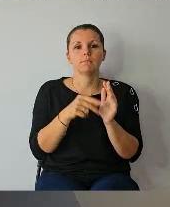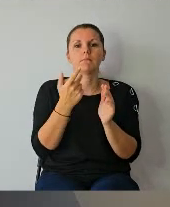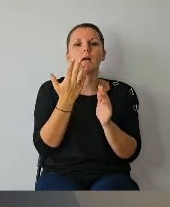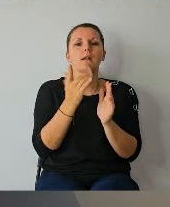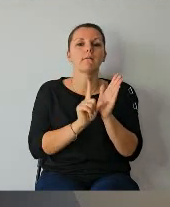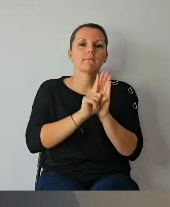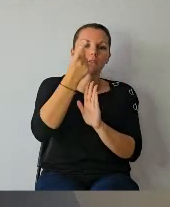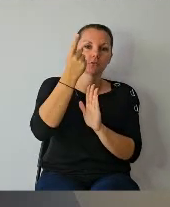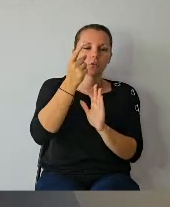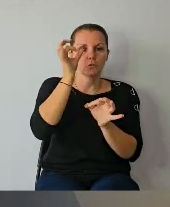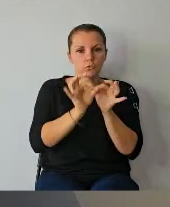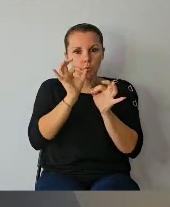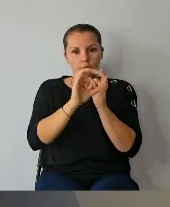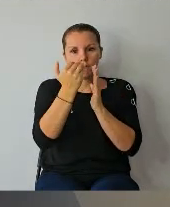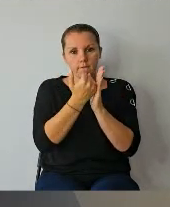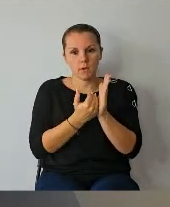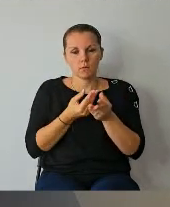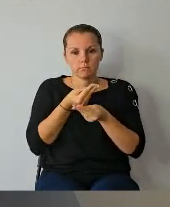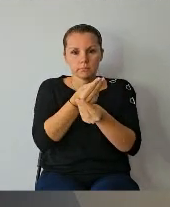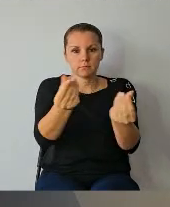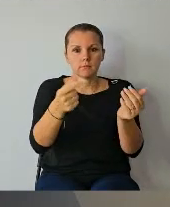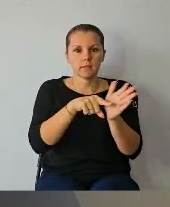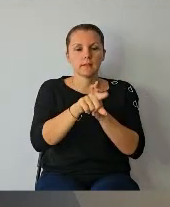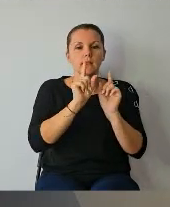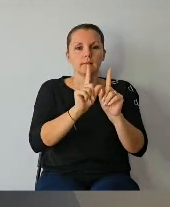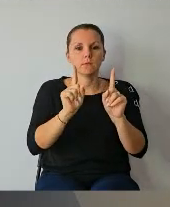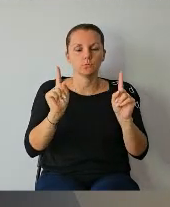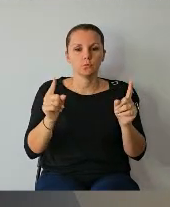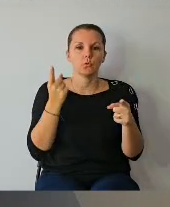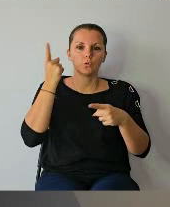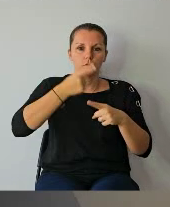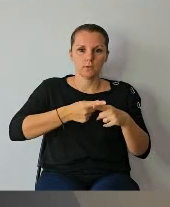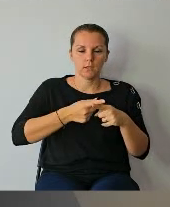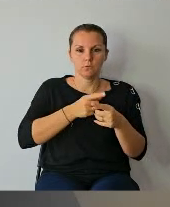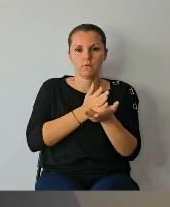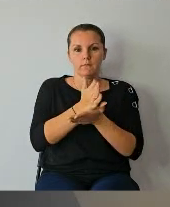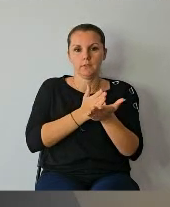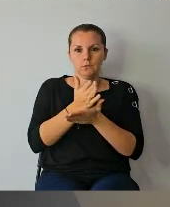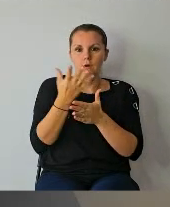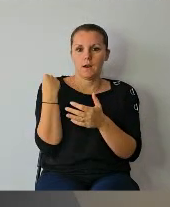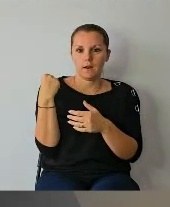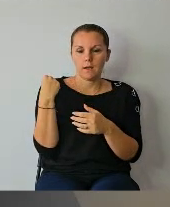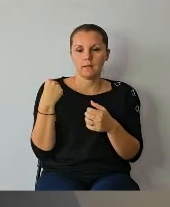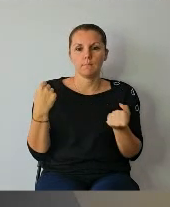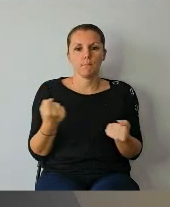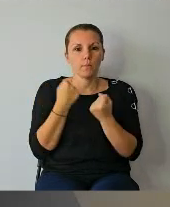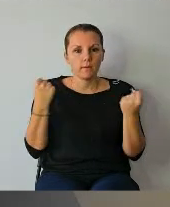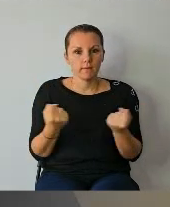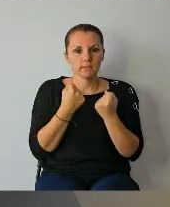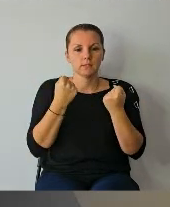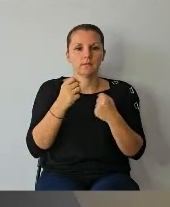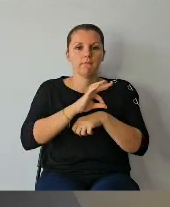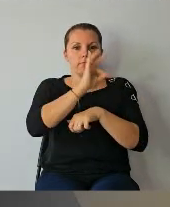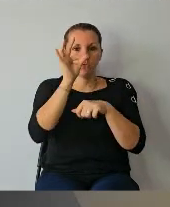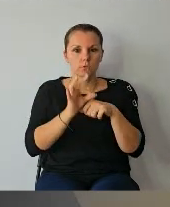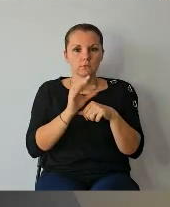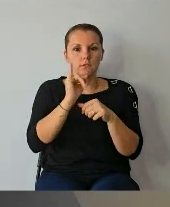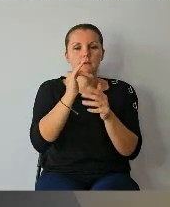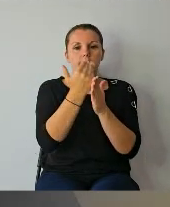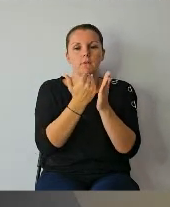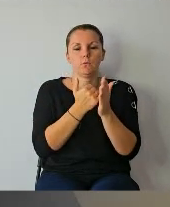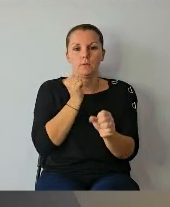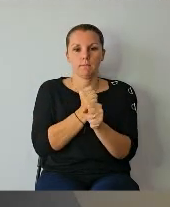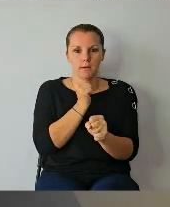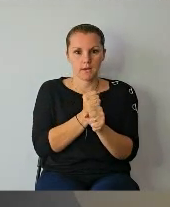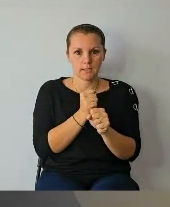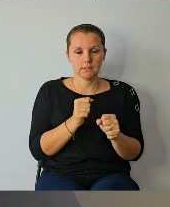wysokość oraz szczegółowe warunki przyznawania nauczycielom dodatków za wysługę lat motywacyjnego, funkcyjnego oraz za warunki pracy,